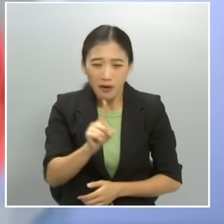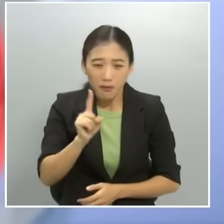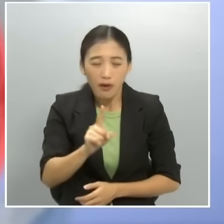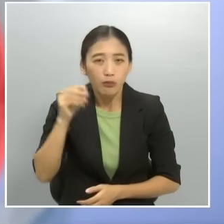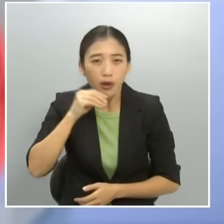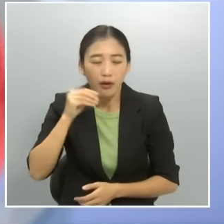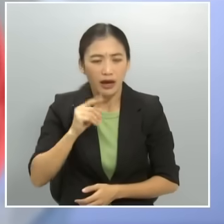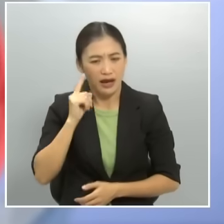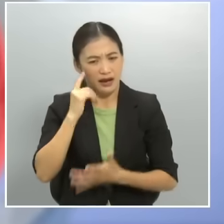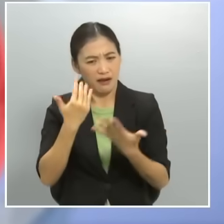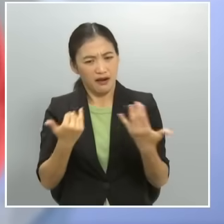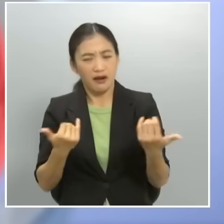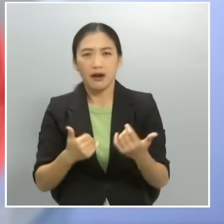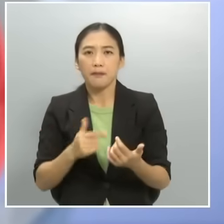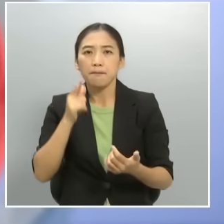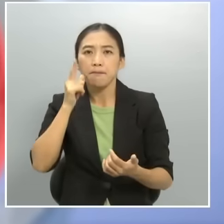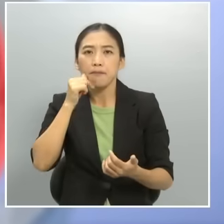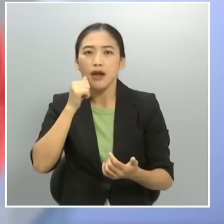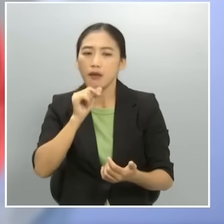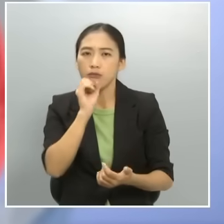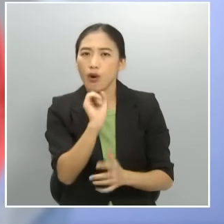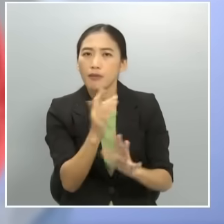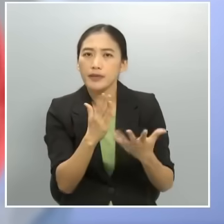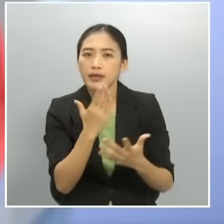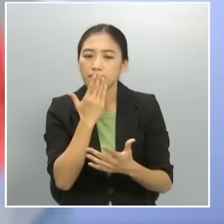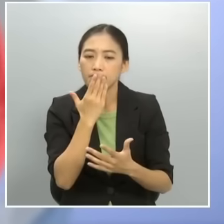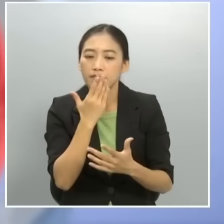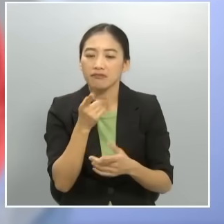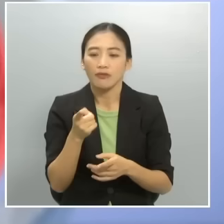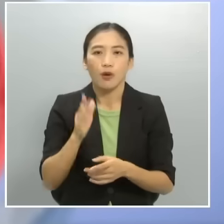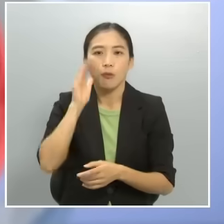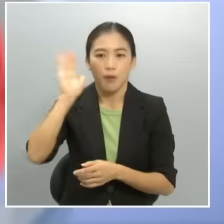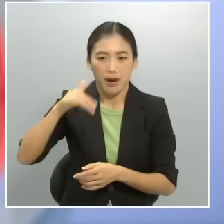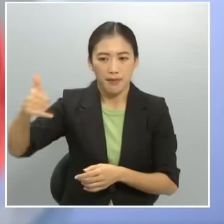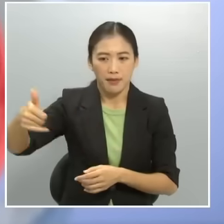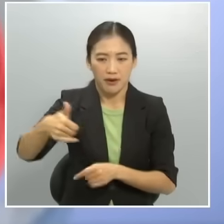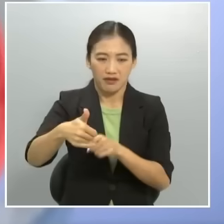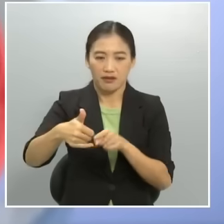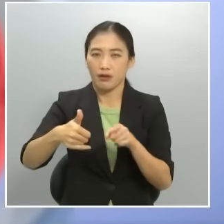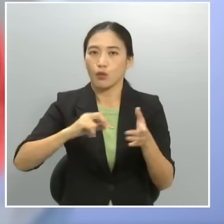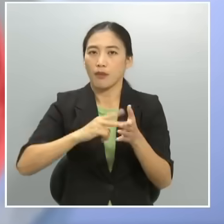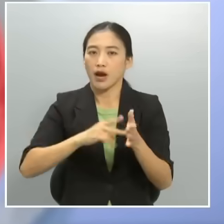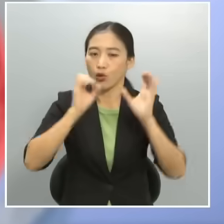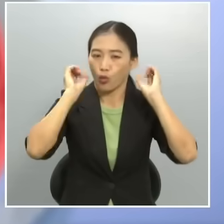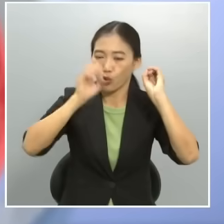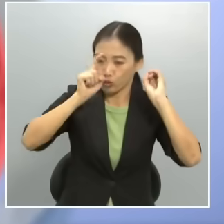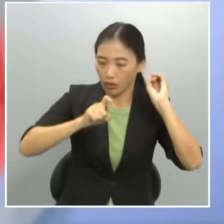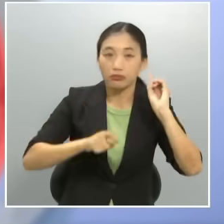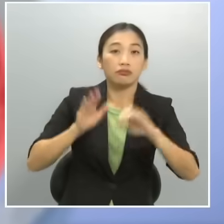ล้วแม่เด็กไม่ได้มีการสั่งครูว่าเดี๋ยววันนี้จะให้พ่อไปรับเนี่ยครูเนี่ยจำเป็นต้องโทรไปหาแม่เลย ค่ะ แล้วบอกว่าเอ๊ะขอโทษ